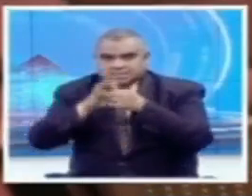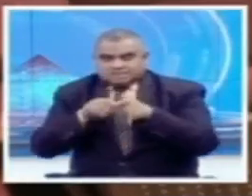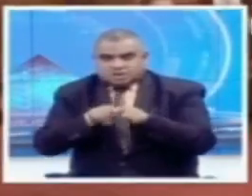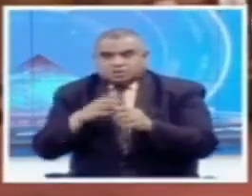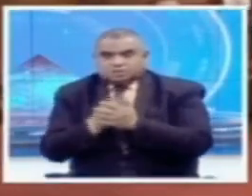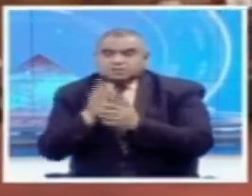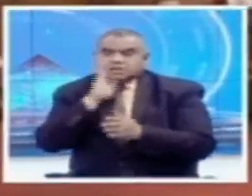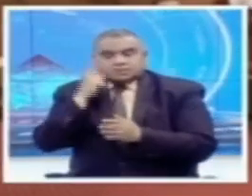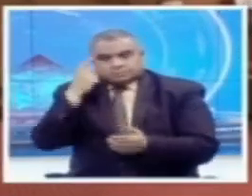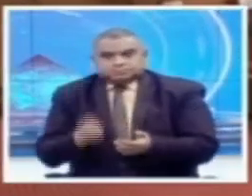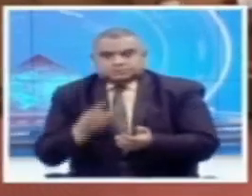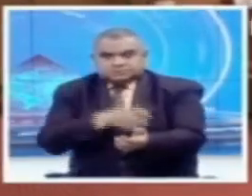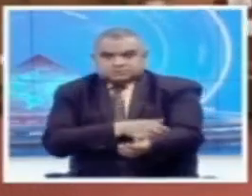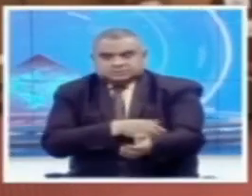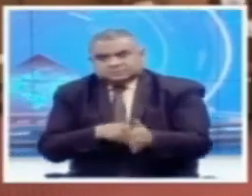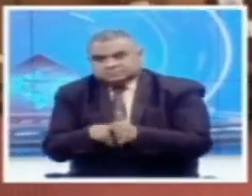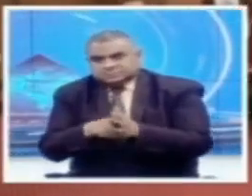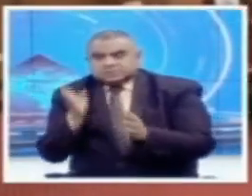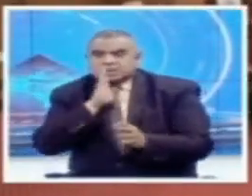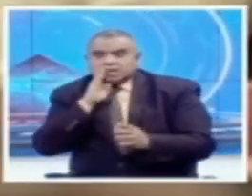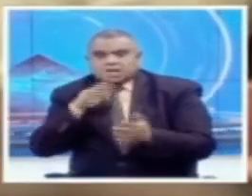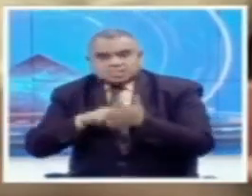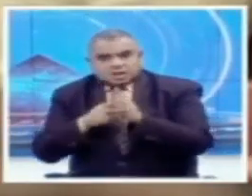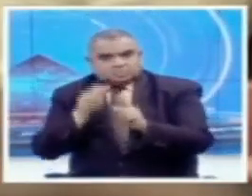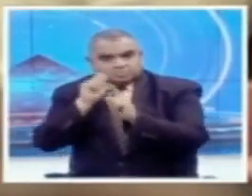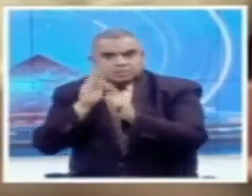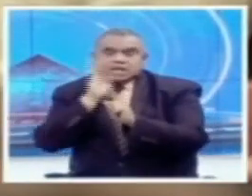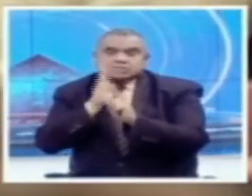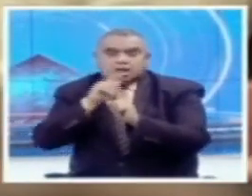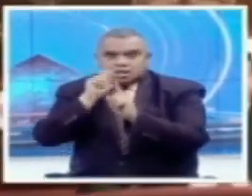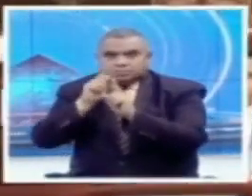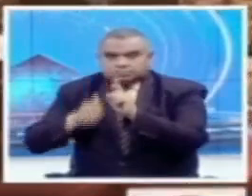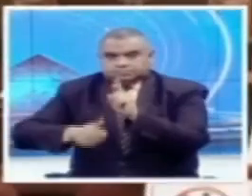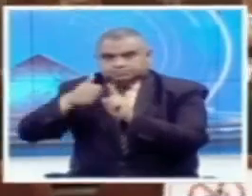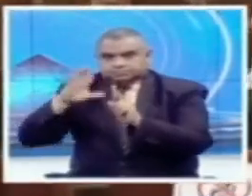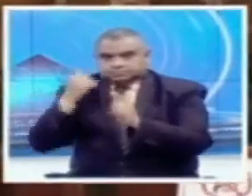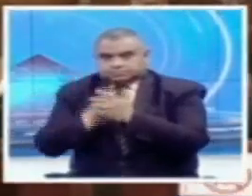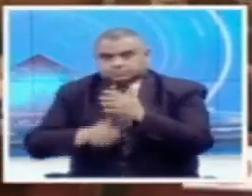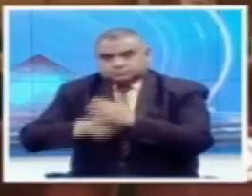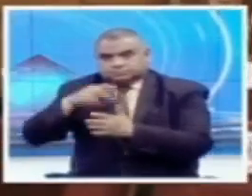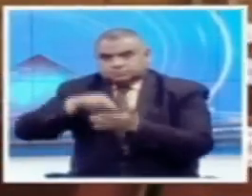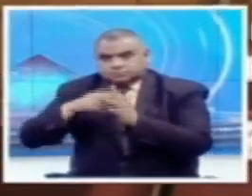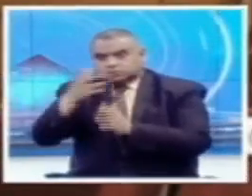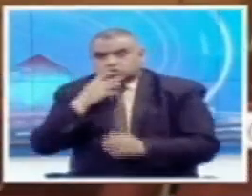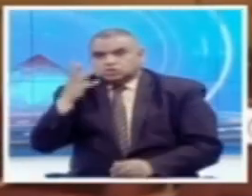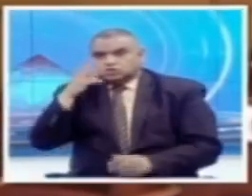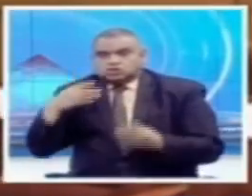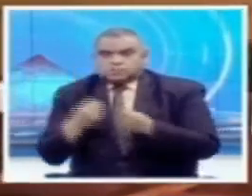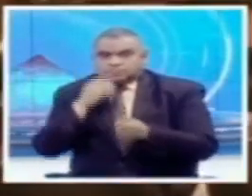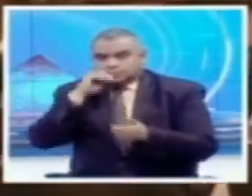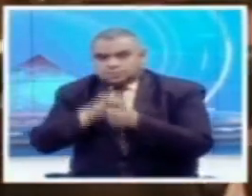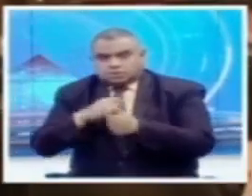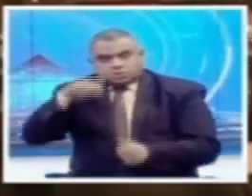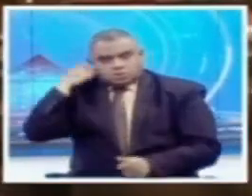بث الشائعات وترويجها والتشكيك في الإنجازات والثوابت الوطنية. وقد أشاد المشاركون من الشباب بدور وزارة